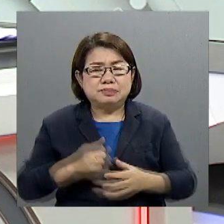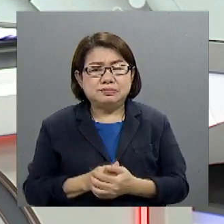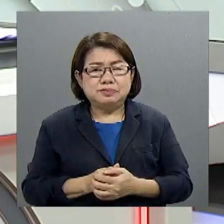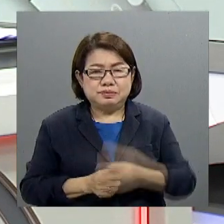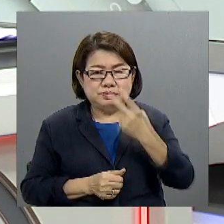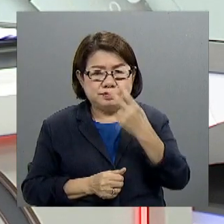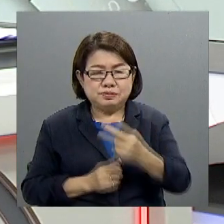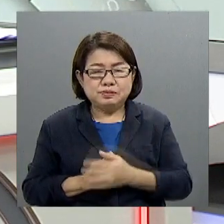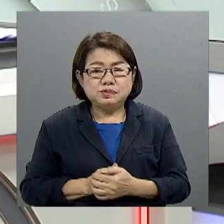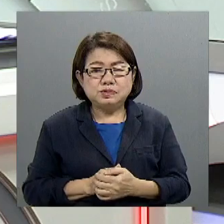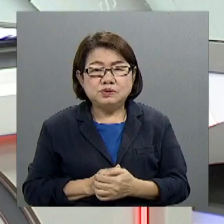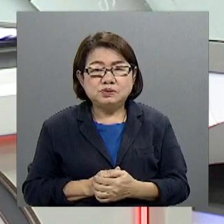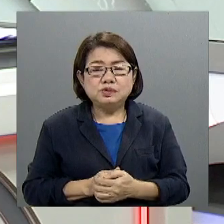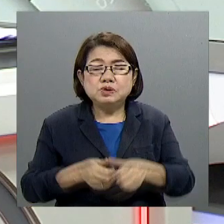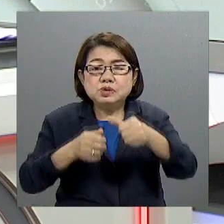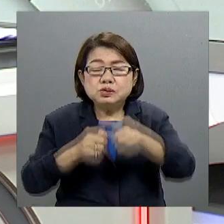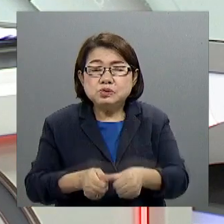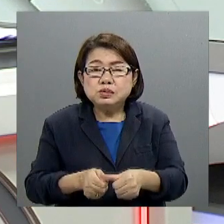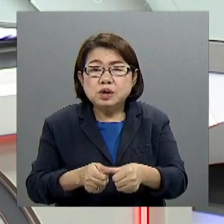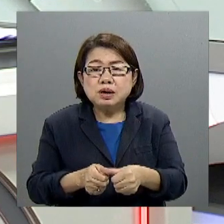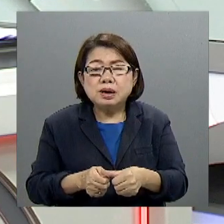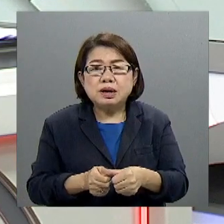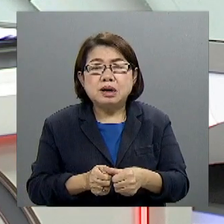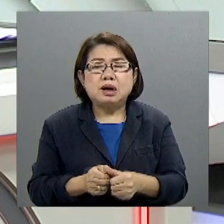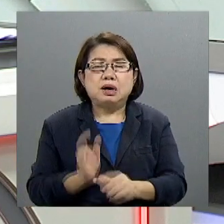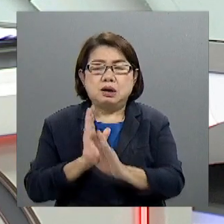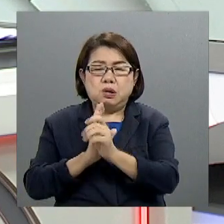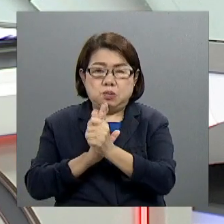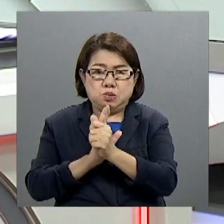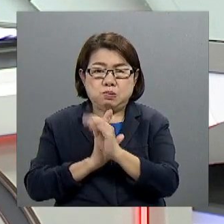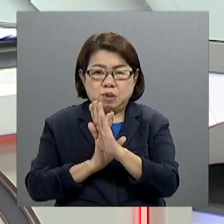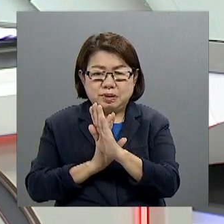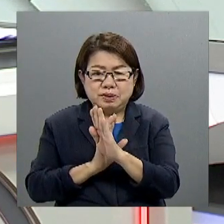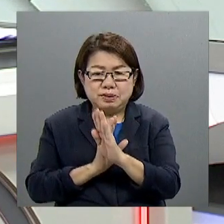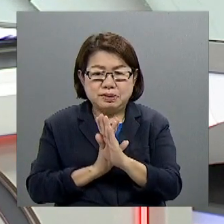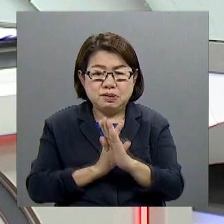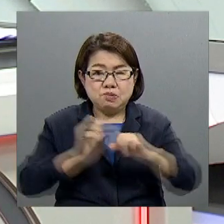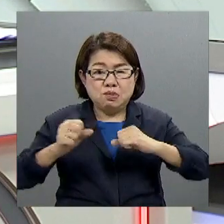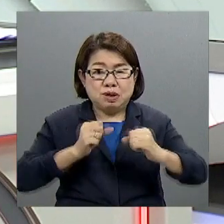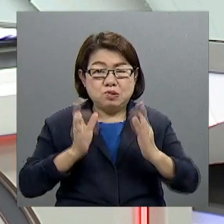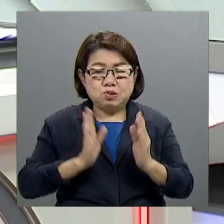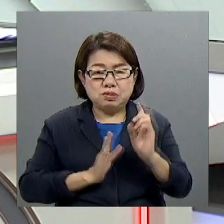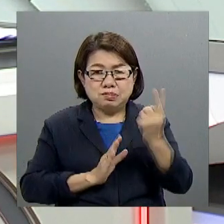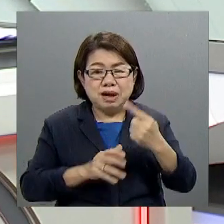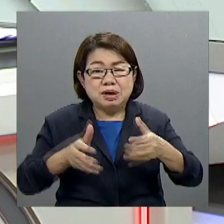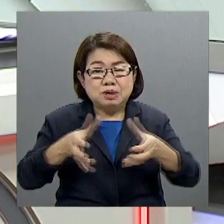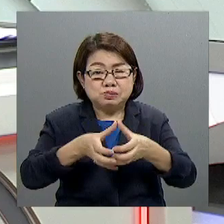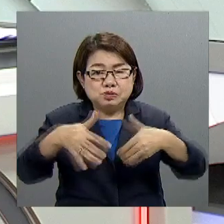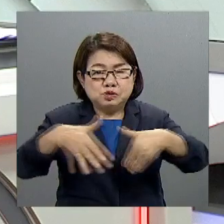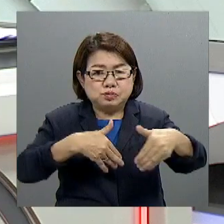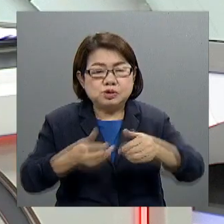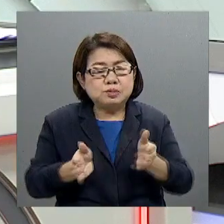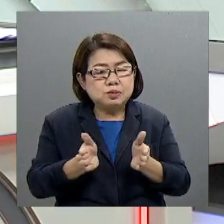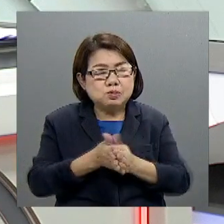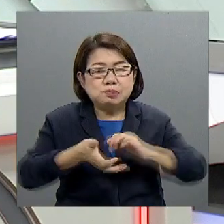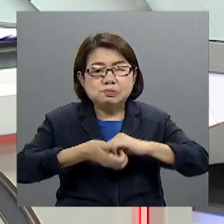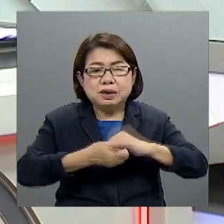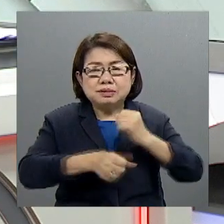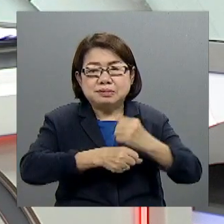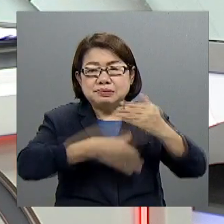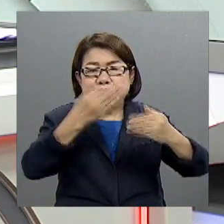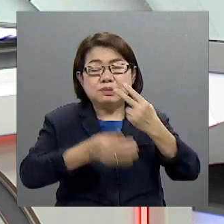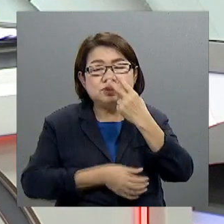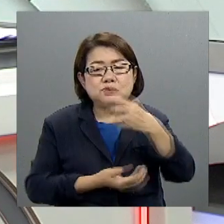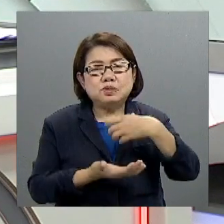ผ่อำเภอของเจียมจังหวัดอุบลราชธานีนะครับให้คนรุ่นใหม่ในชุมชนได้ทำกิจกรรมร่วมกันไปติดตามกับนักข่าวพลเมืองนะครับคุณมร